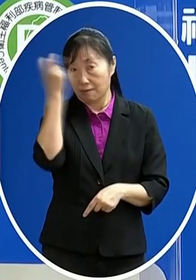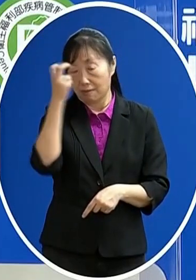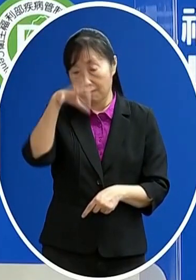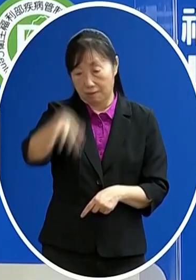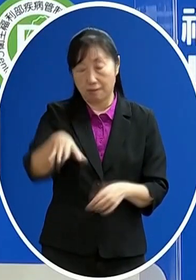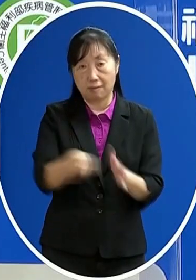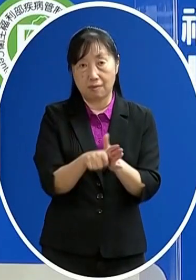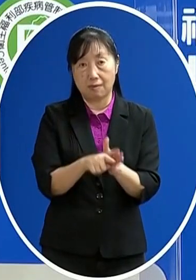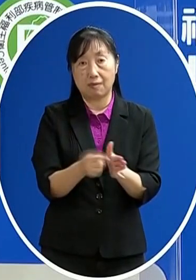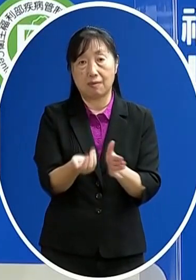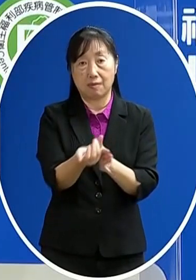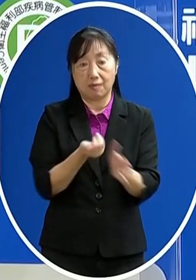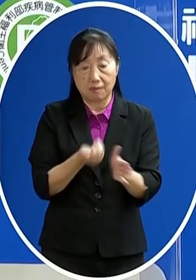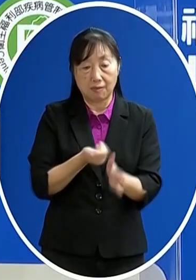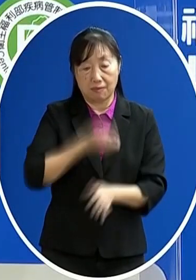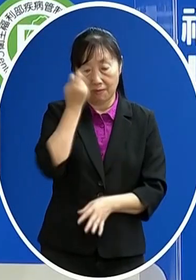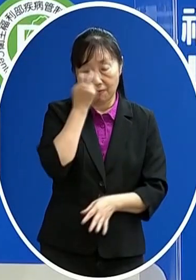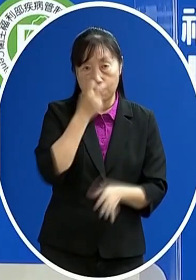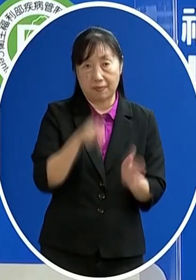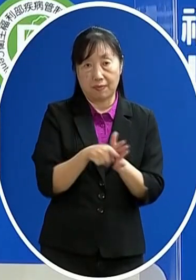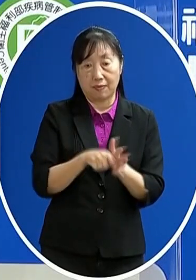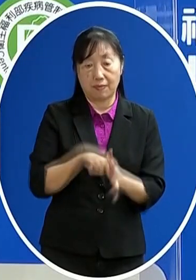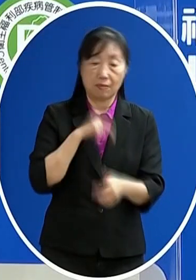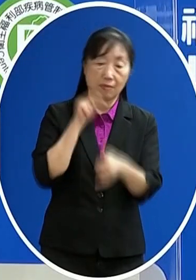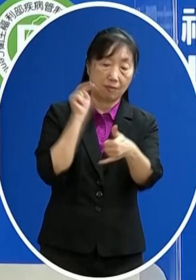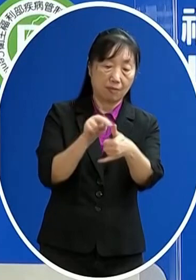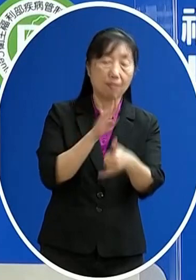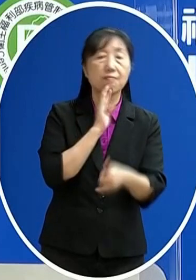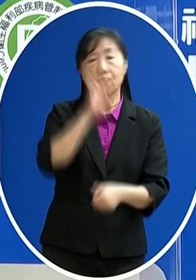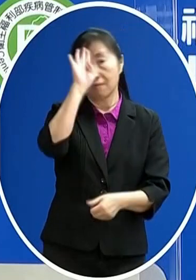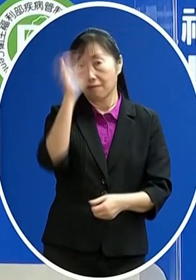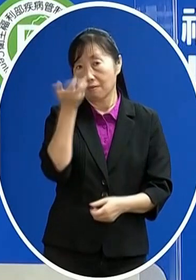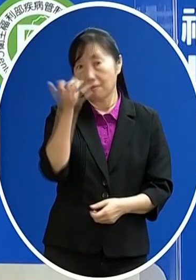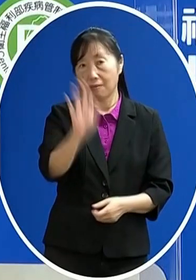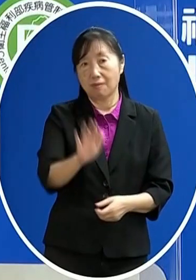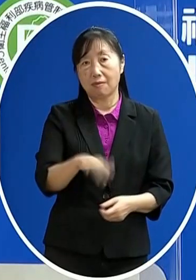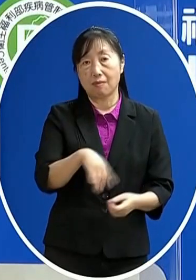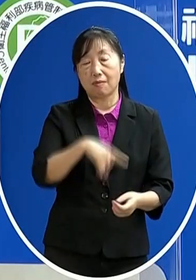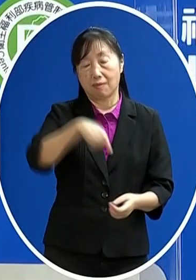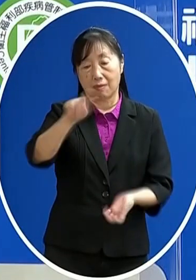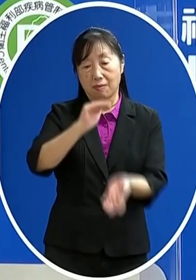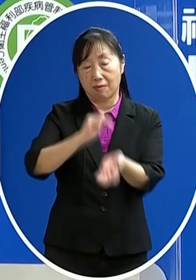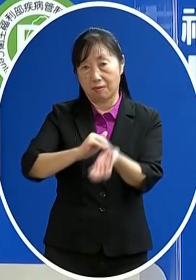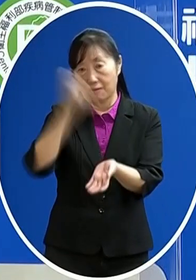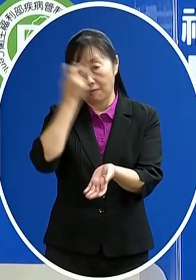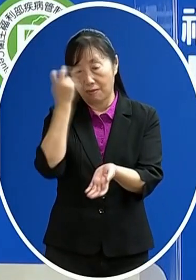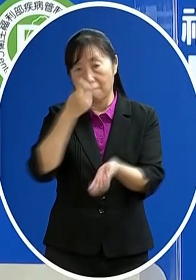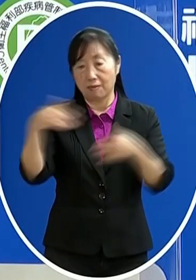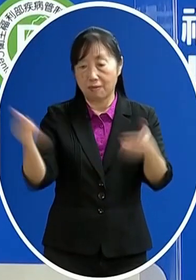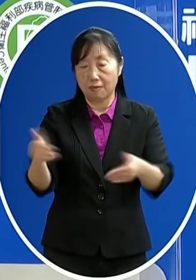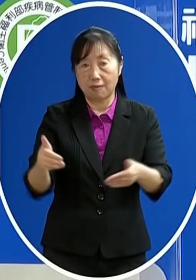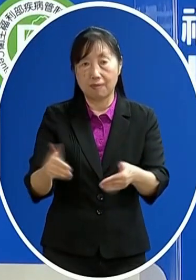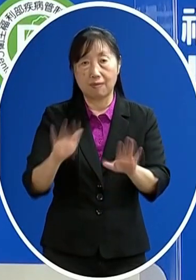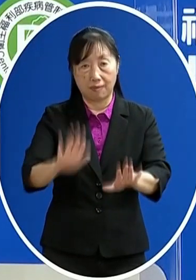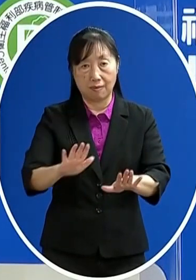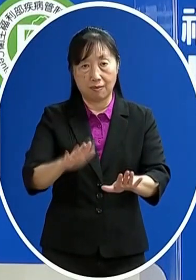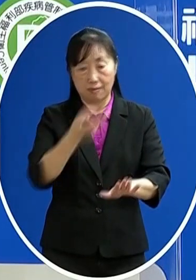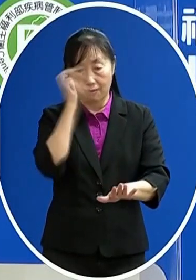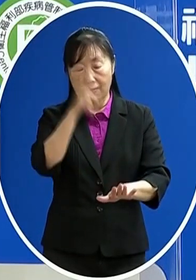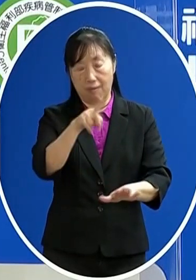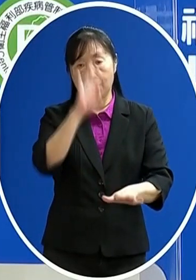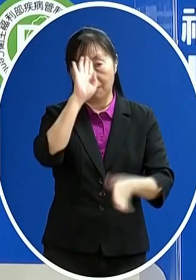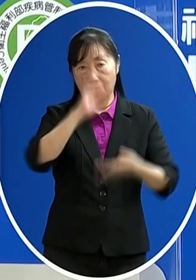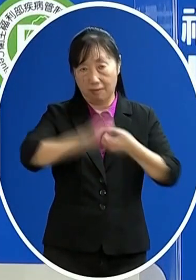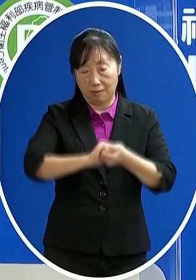面在发烧筛检的时候有发烧的情况，所以就就医裁剪隔离治疗，那今日确诊，那 CT